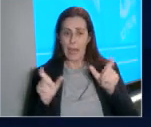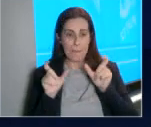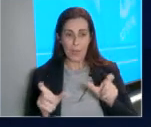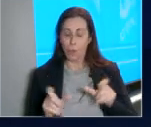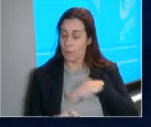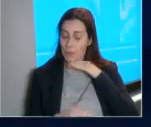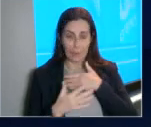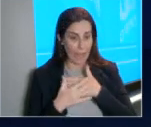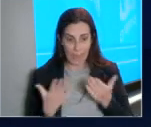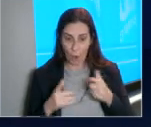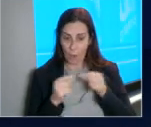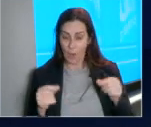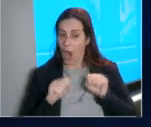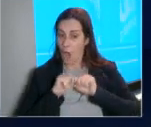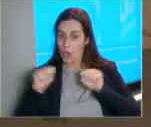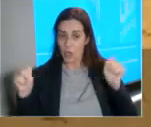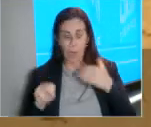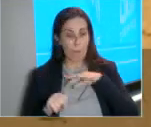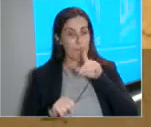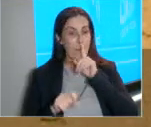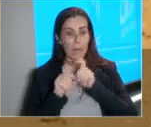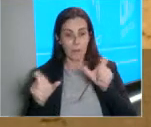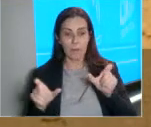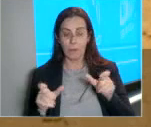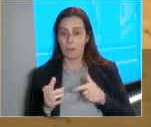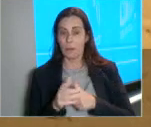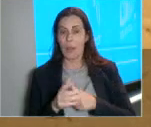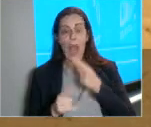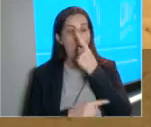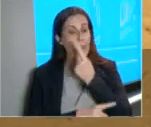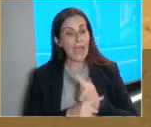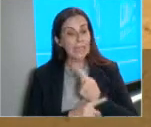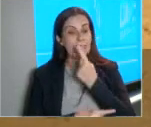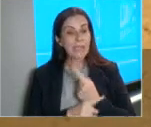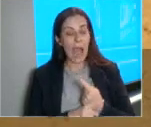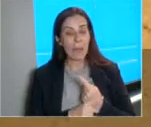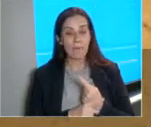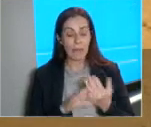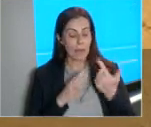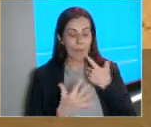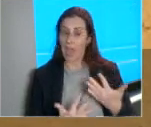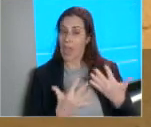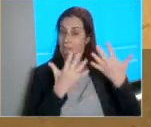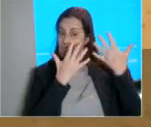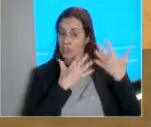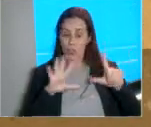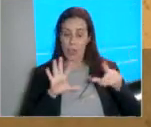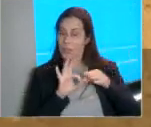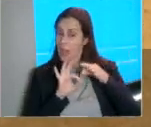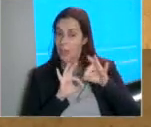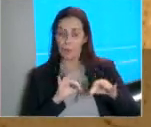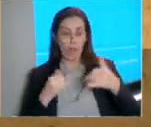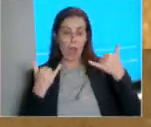מיגוניות מספיקות, אשקלון לא ממוגנת, קו הקסמים שנקבע לפני 10 שנים על